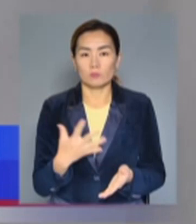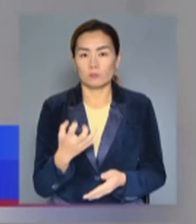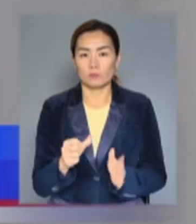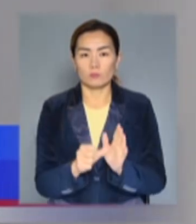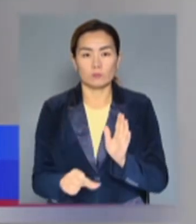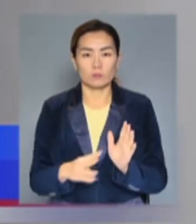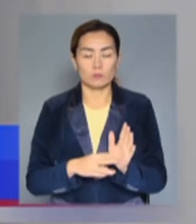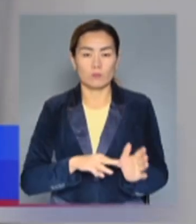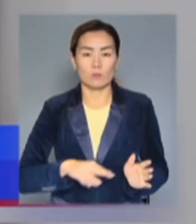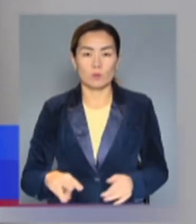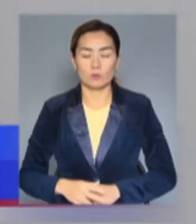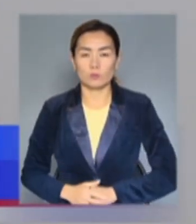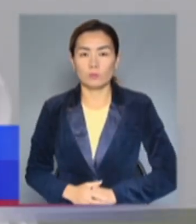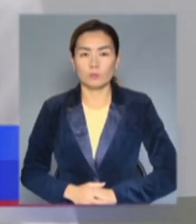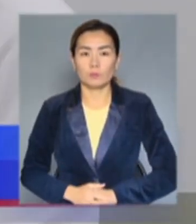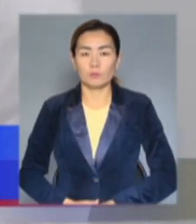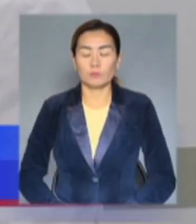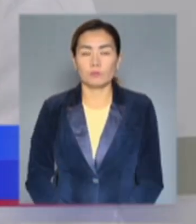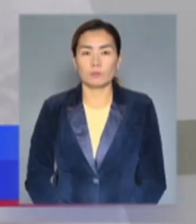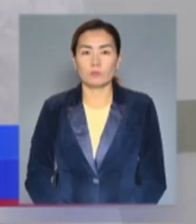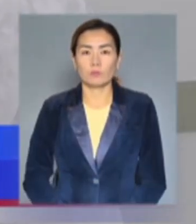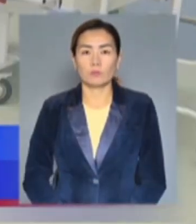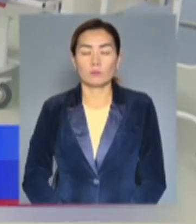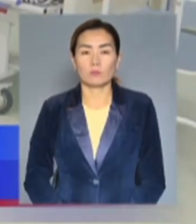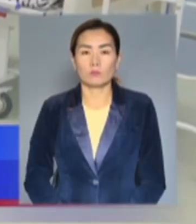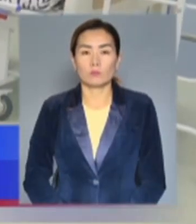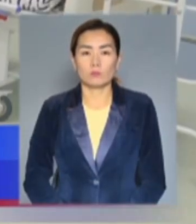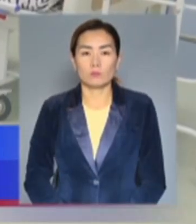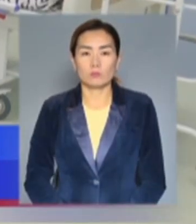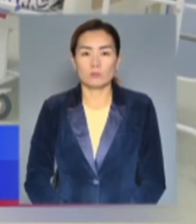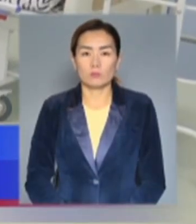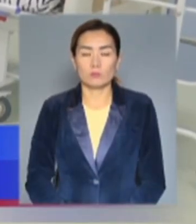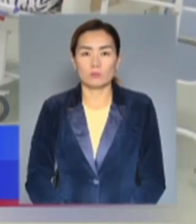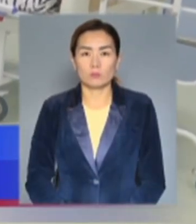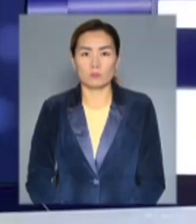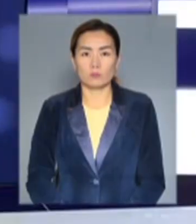569 миллион теңгені құрайды. Нұржол Жақсылық, Артур Бұтпанов, жаңалық қызметі.